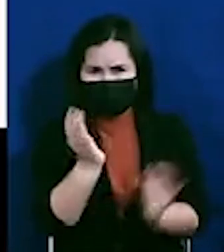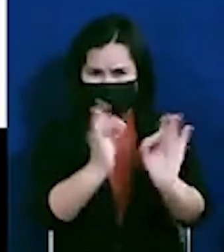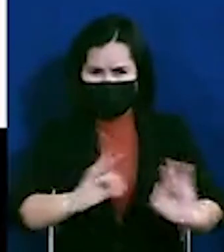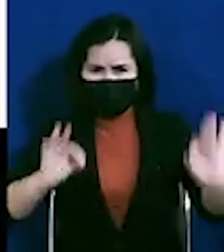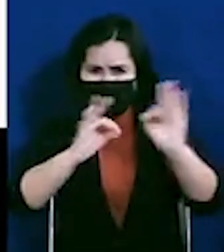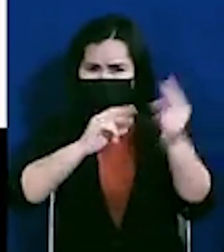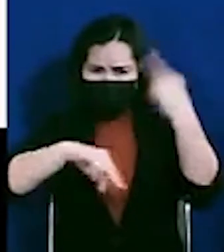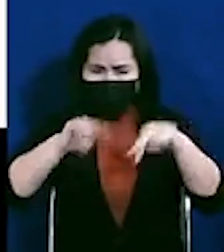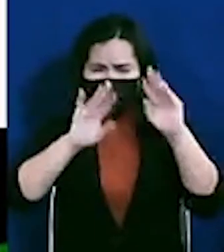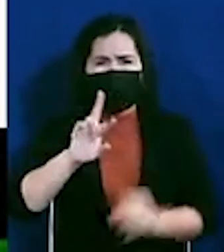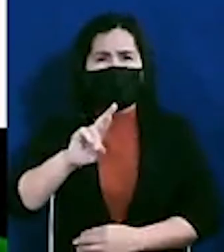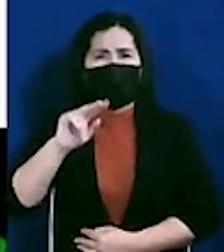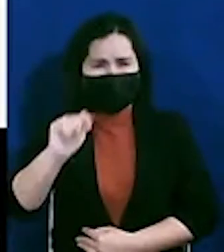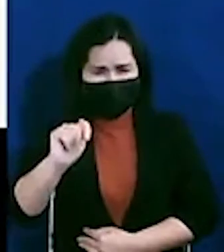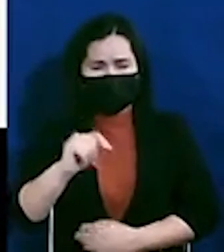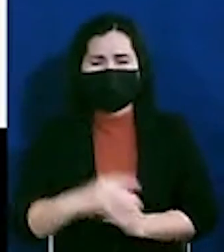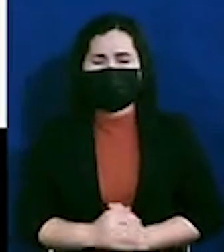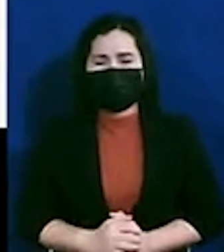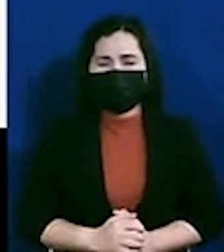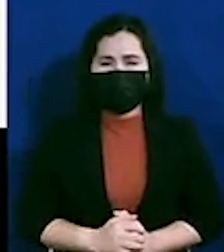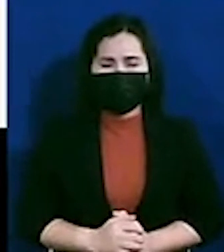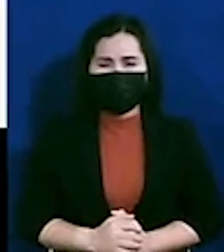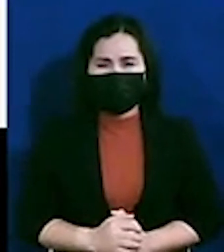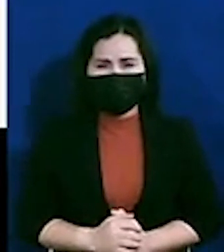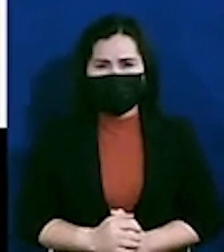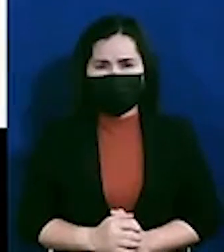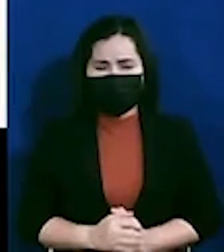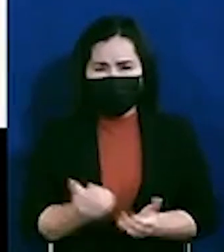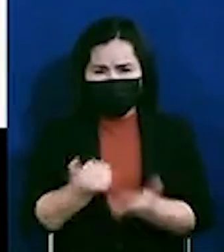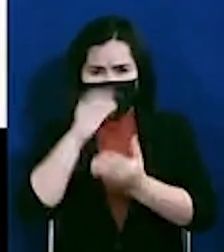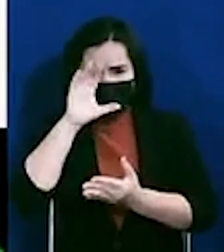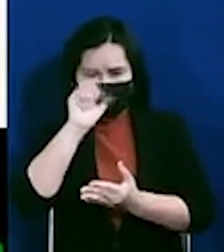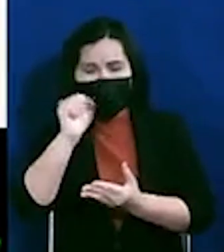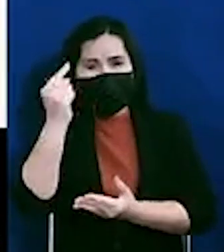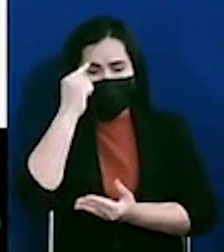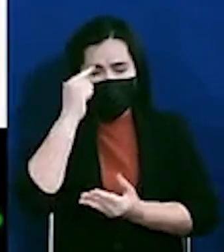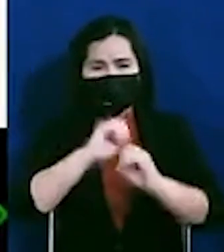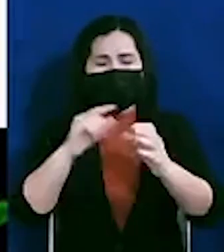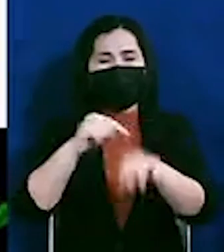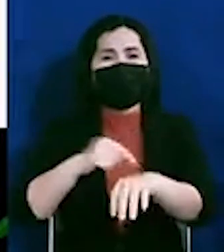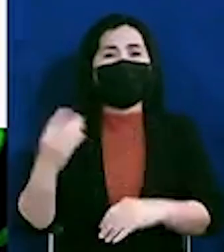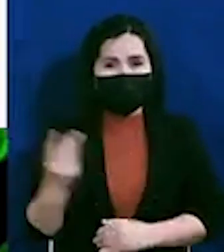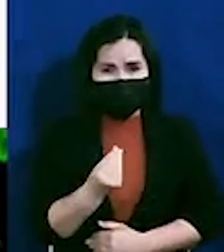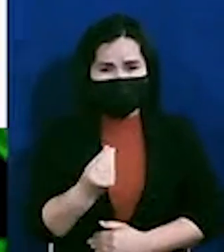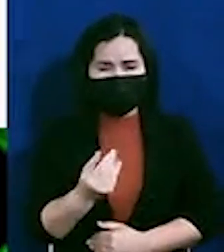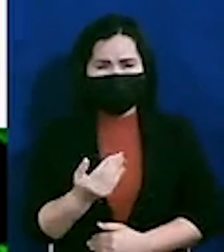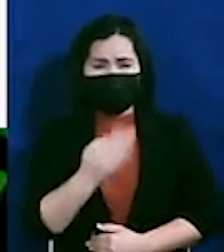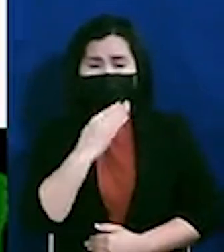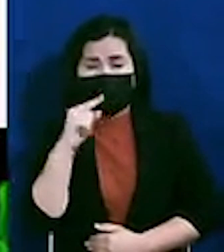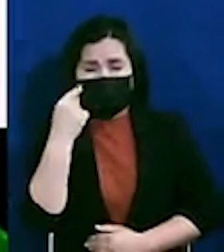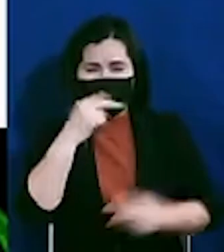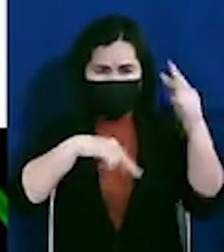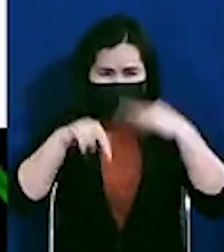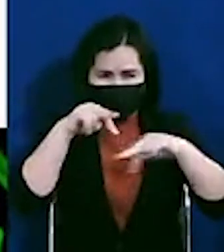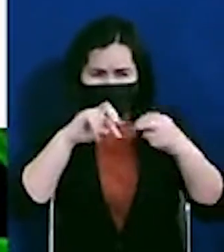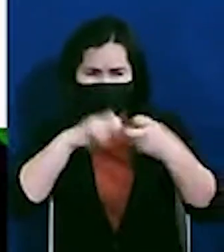ใช้ชุดตรวจเนี่ยซึ่งจะได้ผลอ่าทราบผลค่อนข้างเร็วเนี่ยนะครับโดยที่ท่านมีข้อจำกัดในการตรวจอาทิ